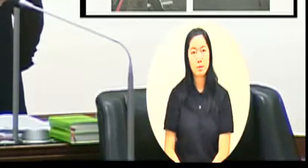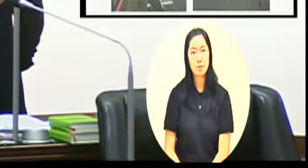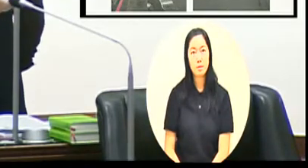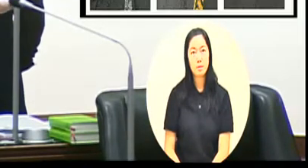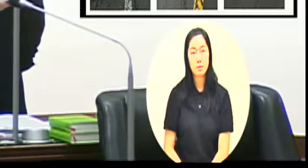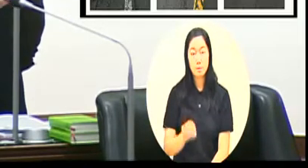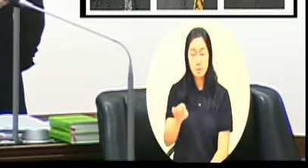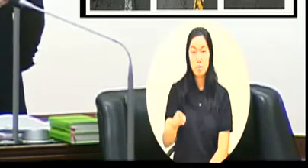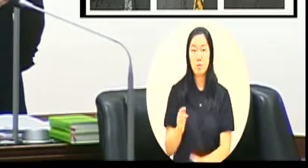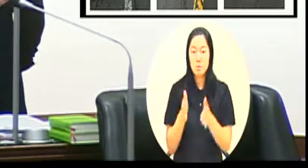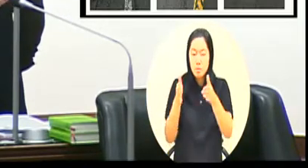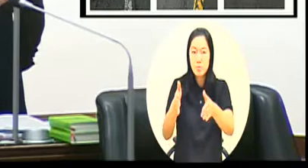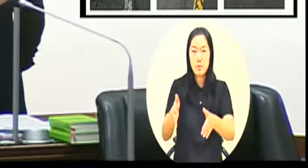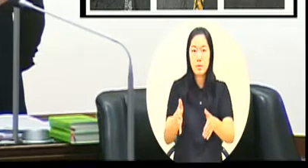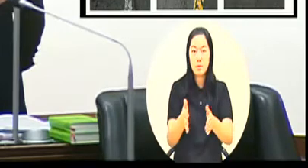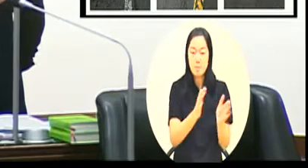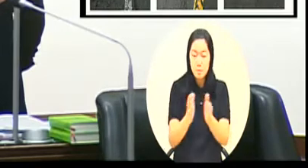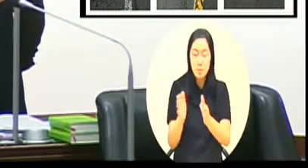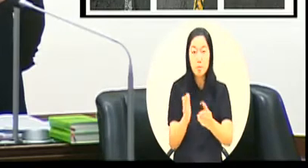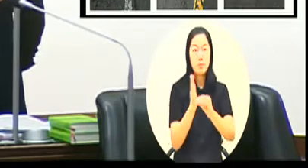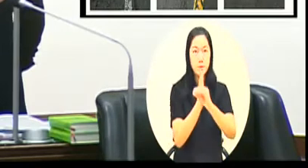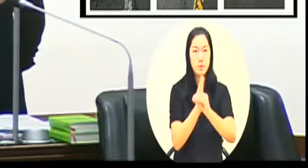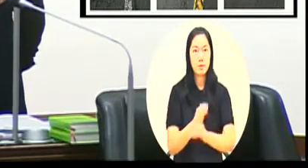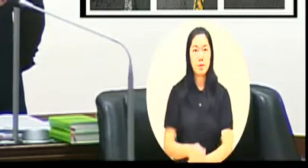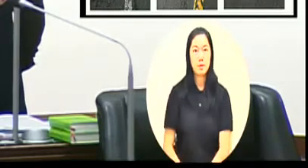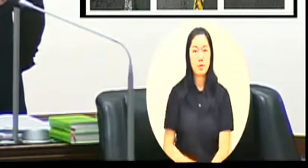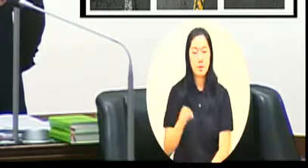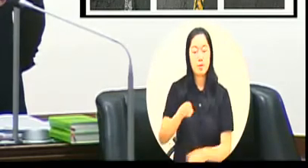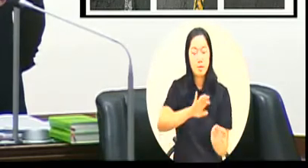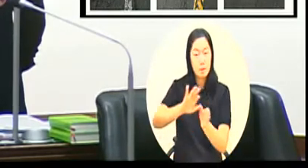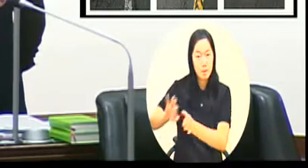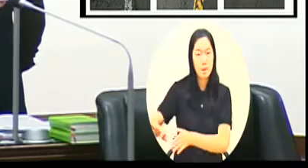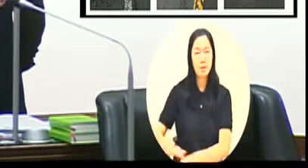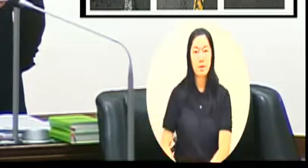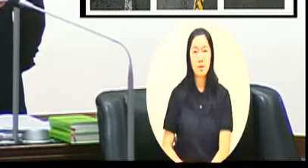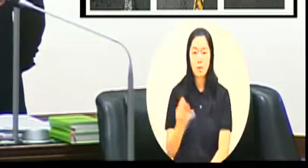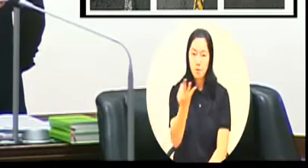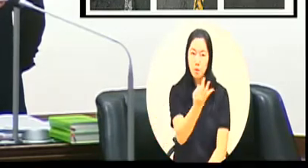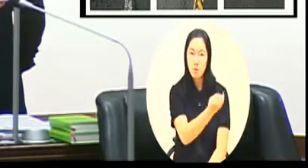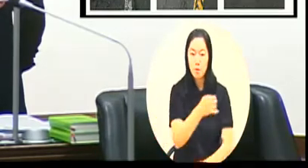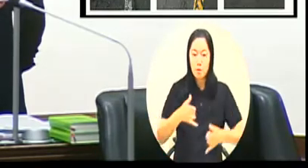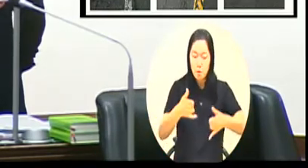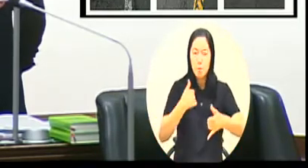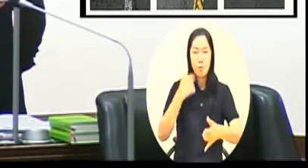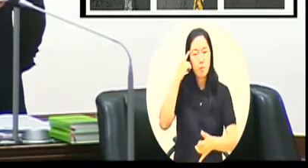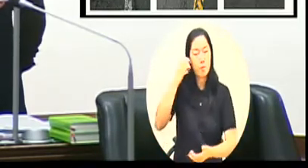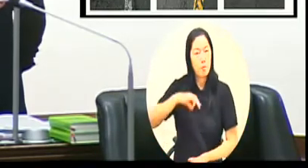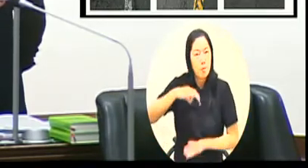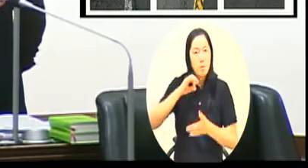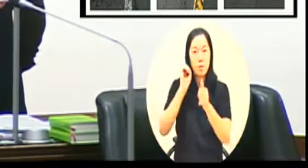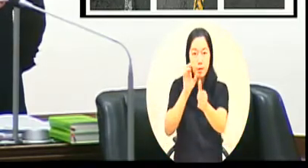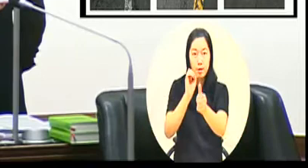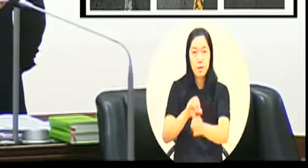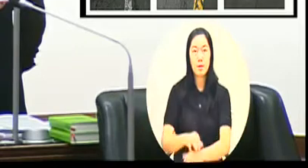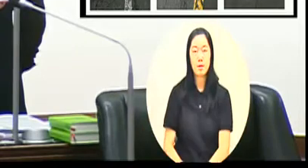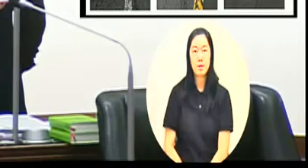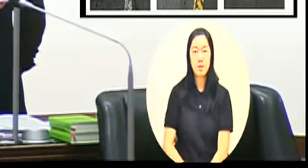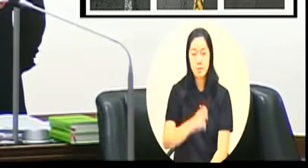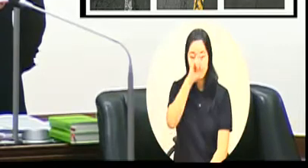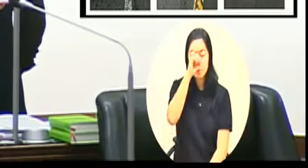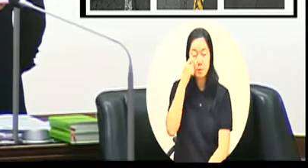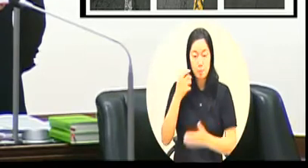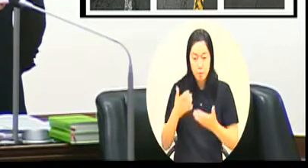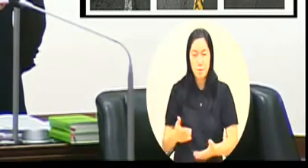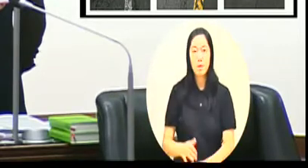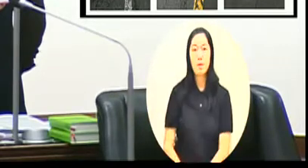经要处理了。那在我们有几个地方也是要跟局长建议一下，也请我们局长要重视，这